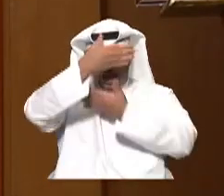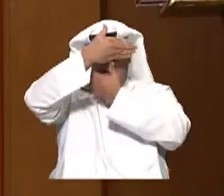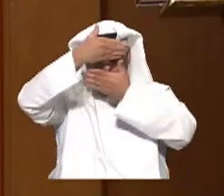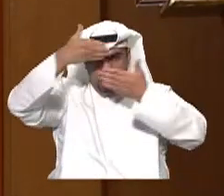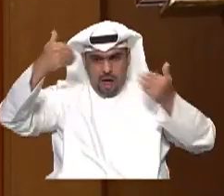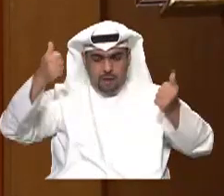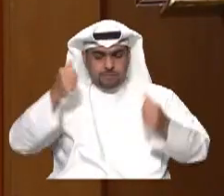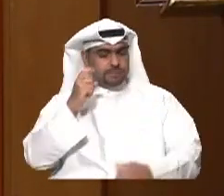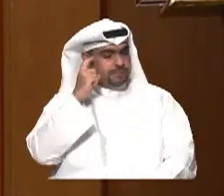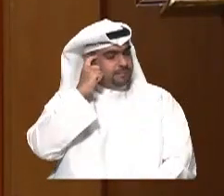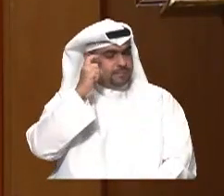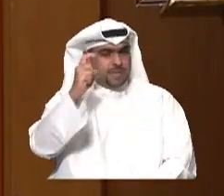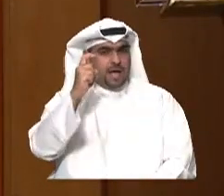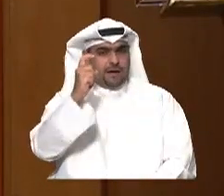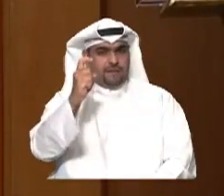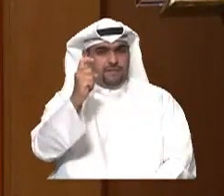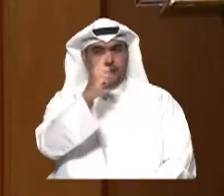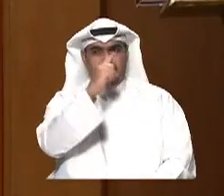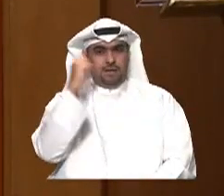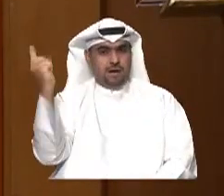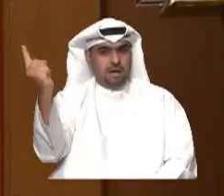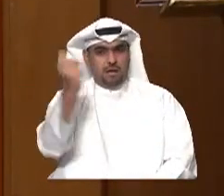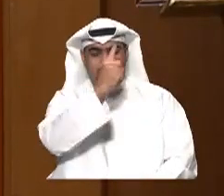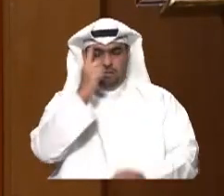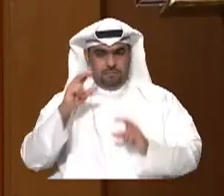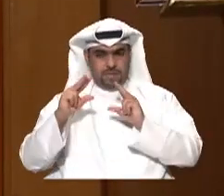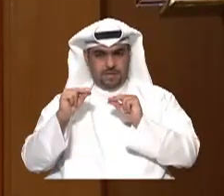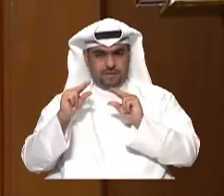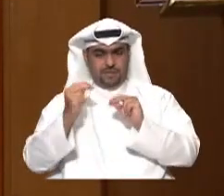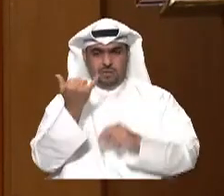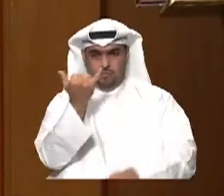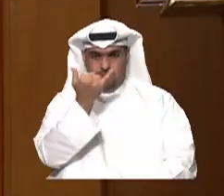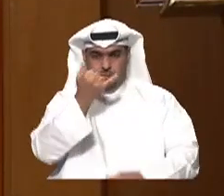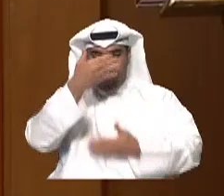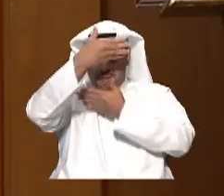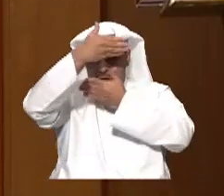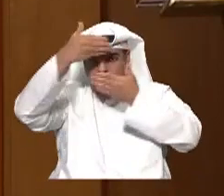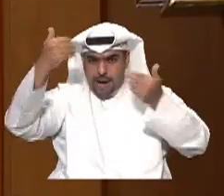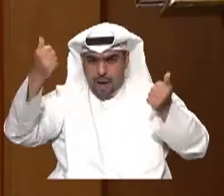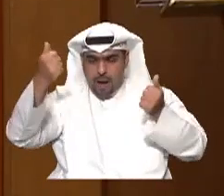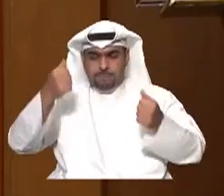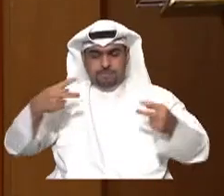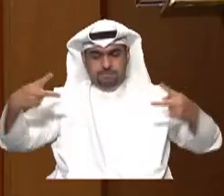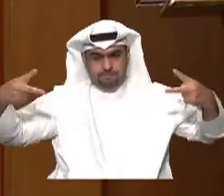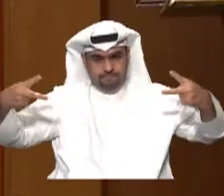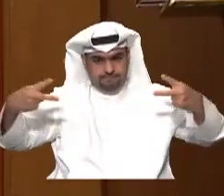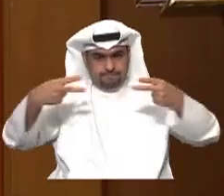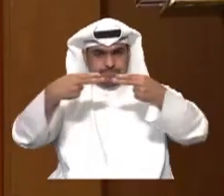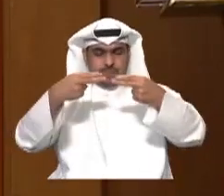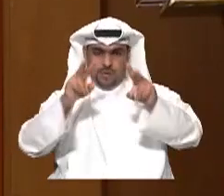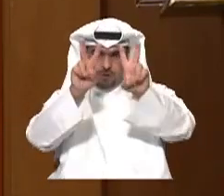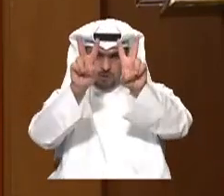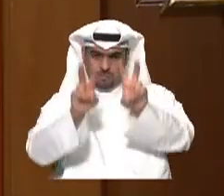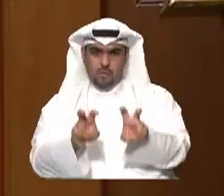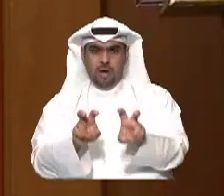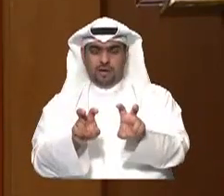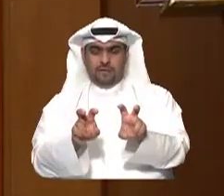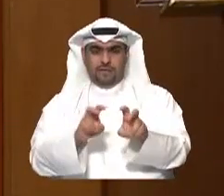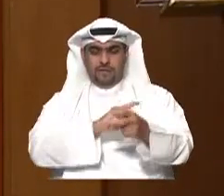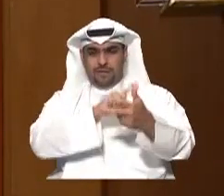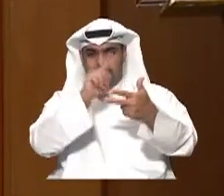مضاعفة جهوده من أجل القضاء عليه نهائيا. علاوة على ذلك ضمان عدم